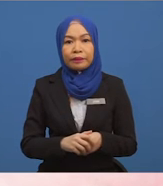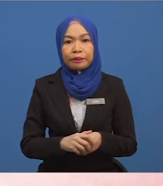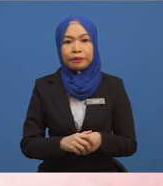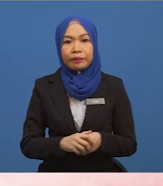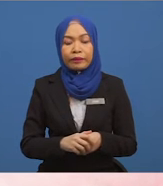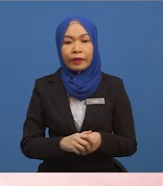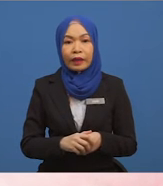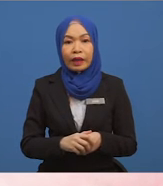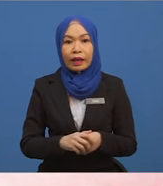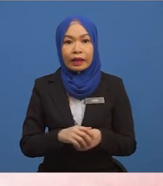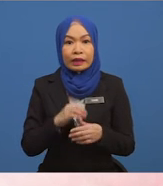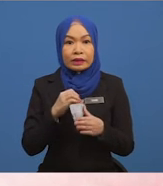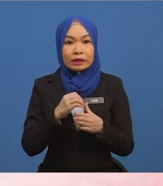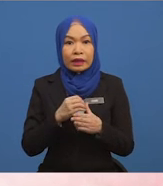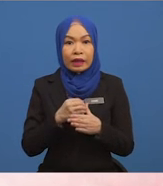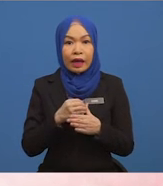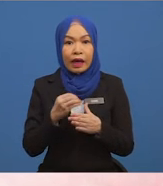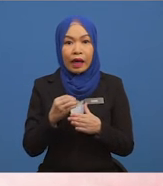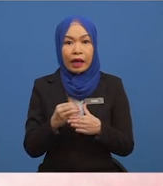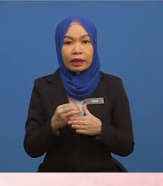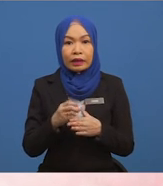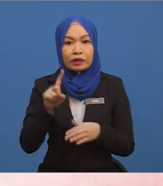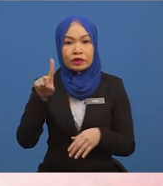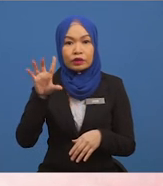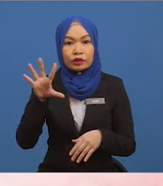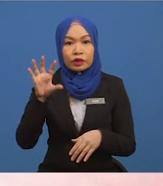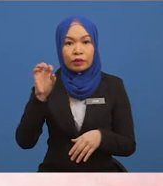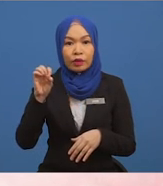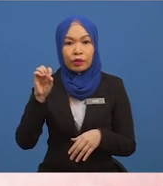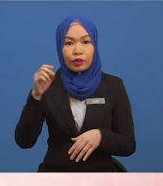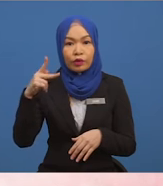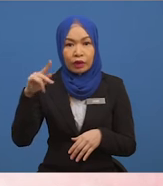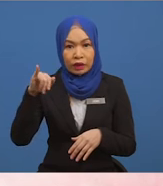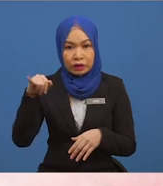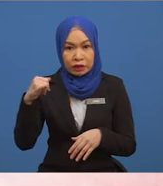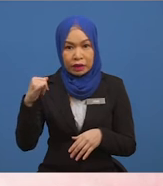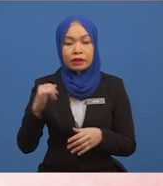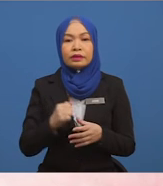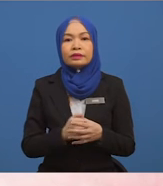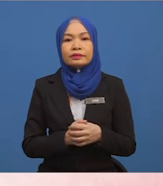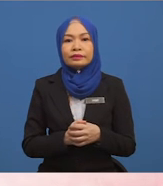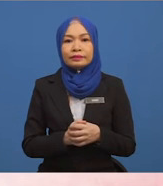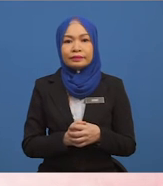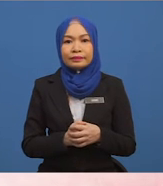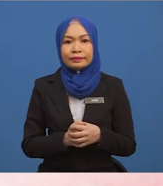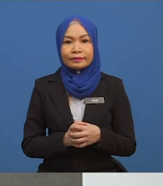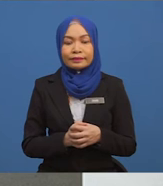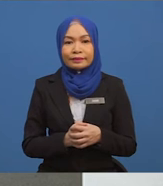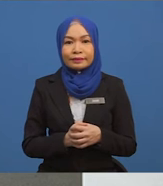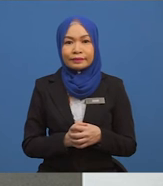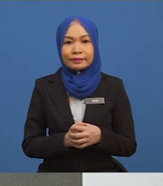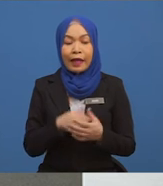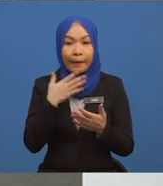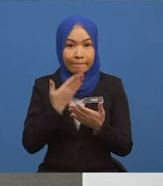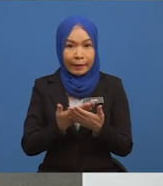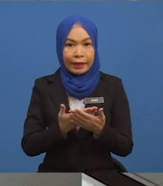alkohol atau 150 kilojoule untuk fermentasi asid laktik.